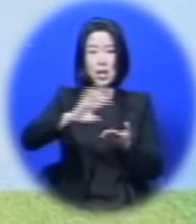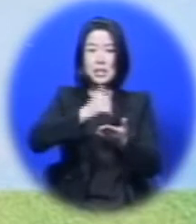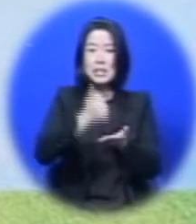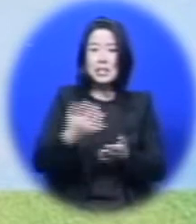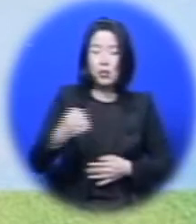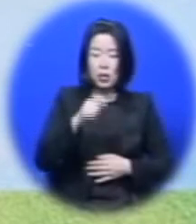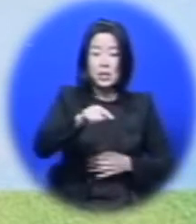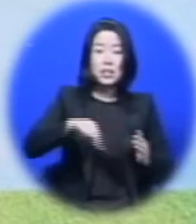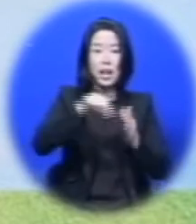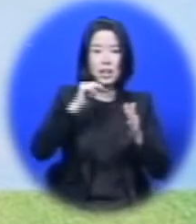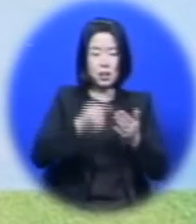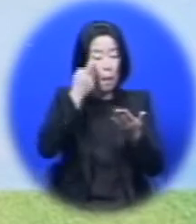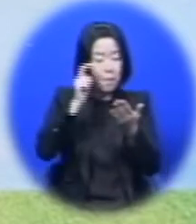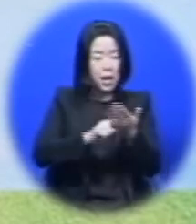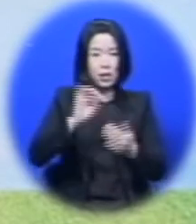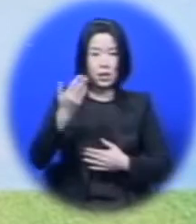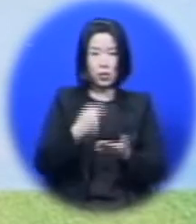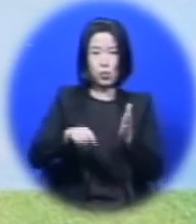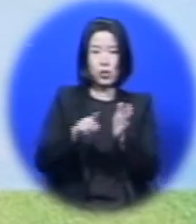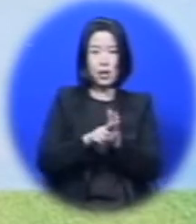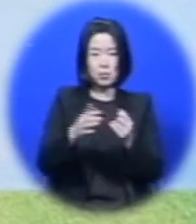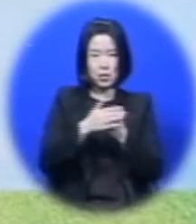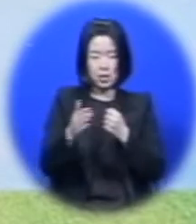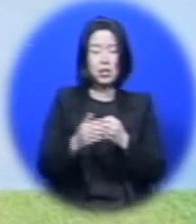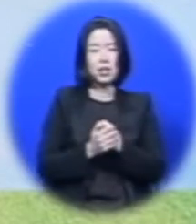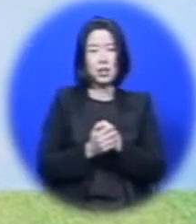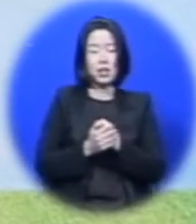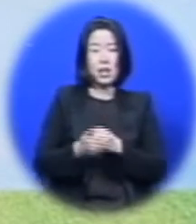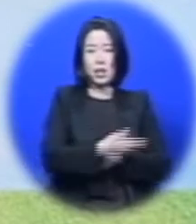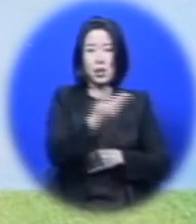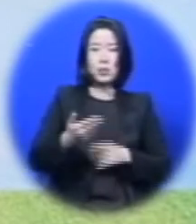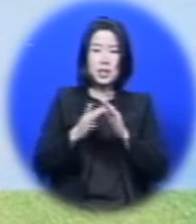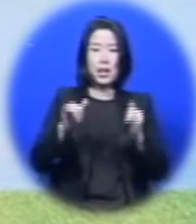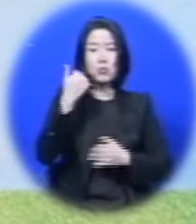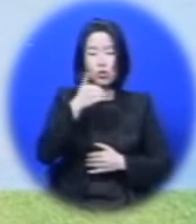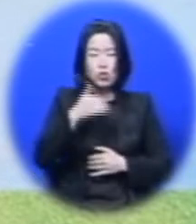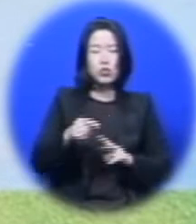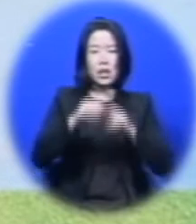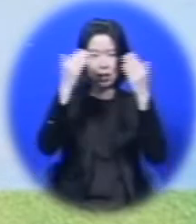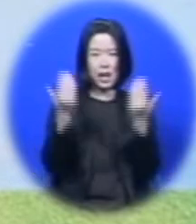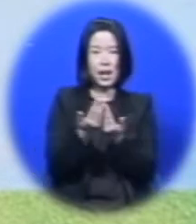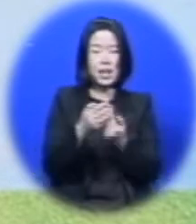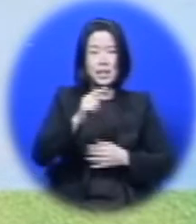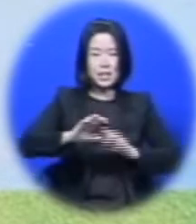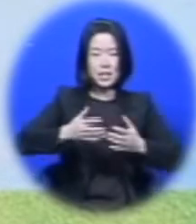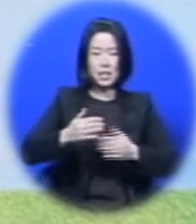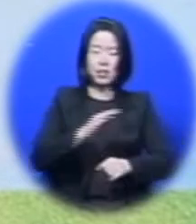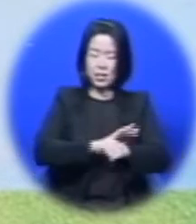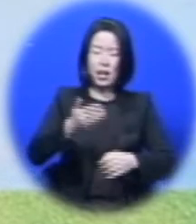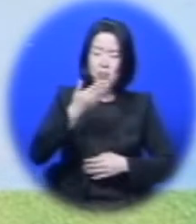안에서 발견되려 함이니 라고 그랬습니다. 여러분 사람은 누구나 다 이 세상에서 잘 먹고 잘